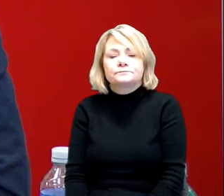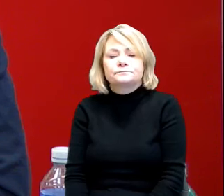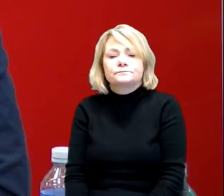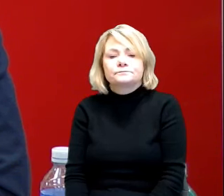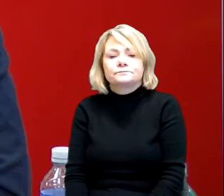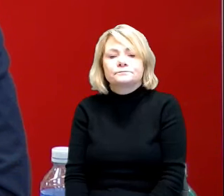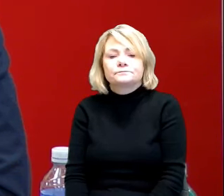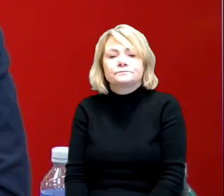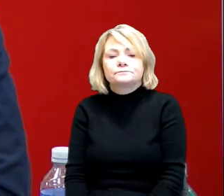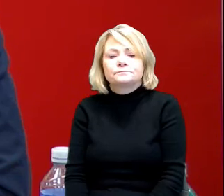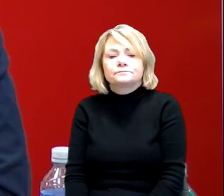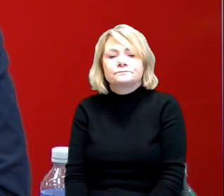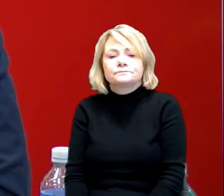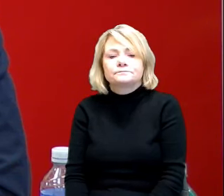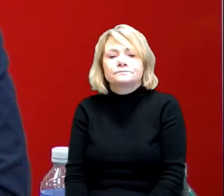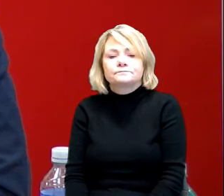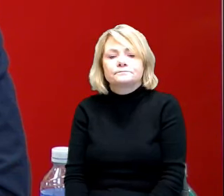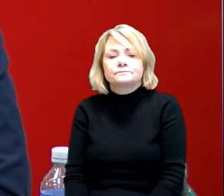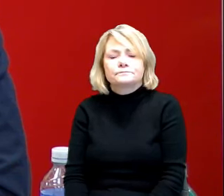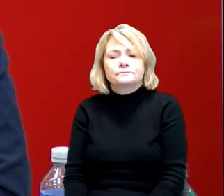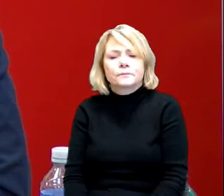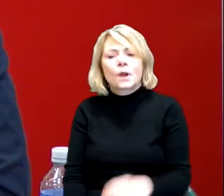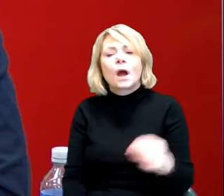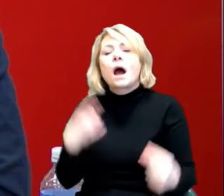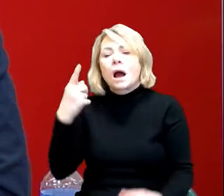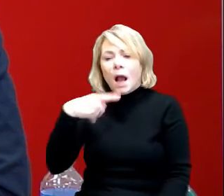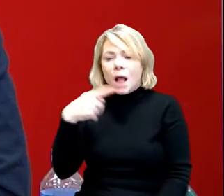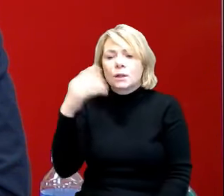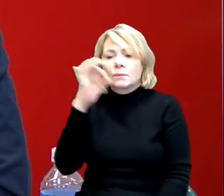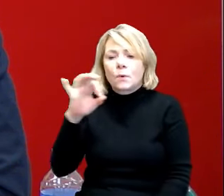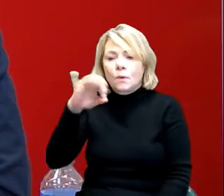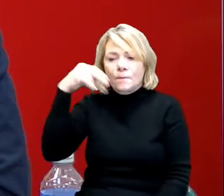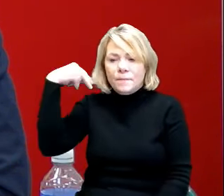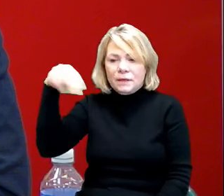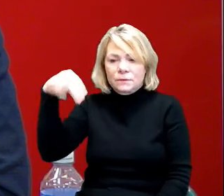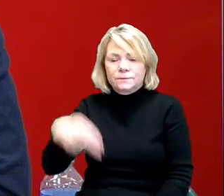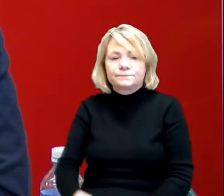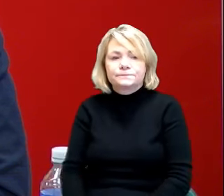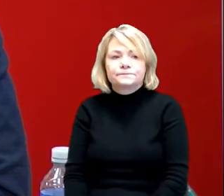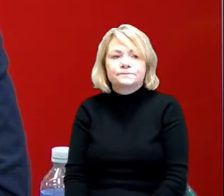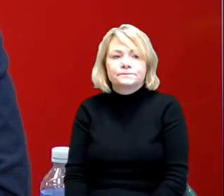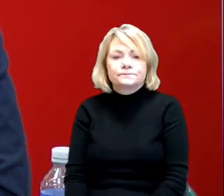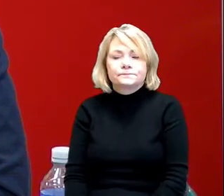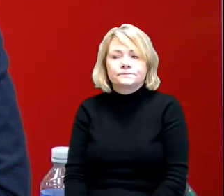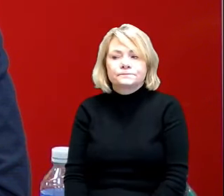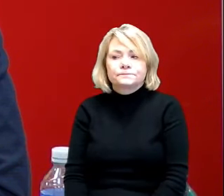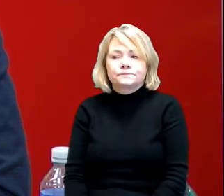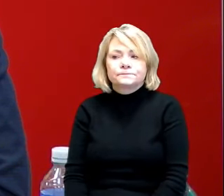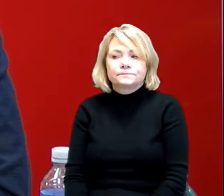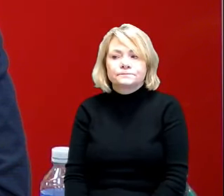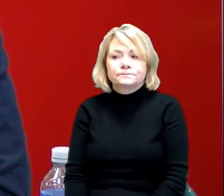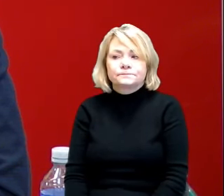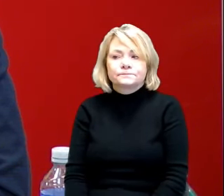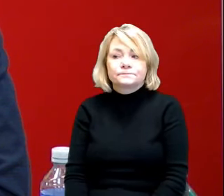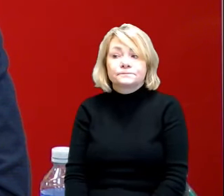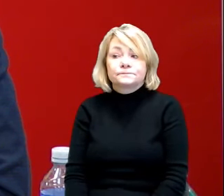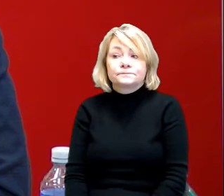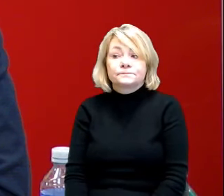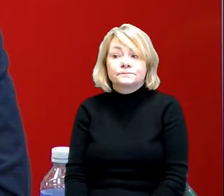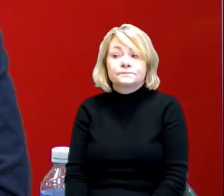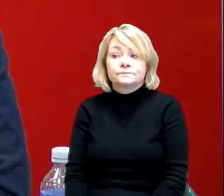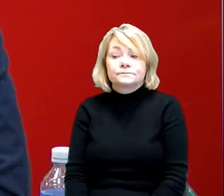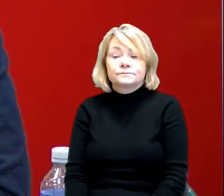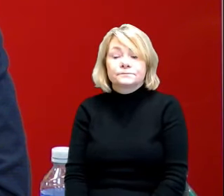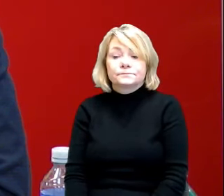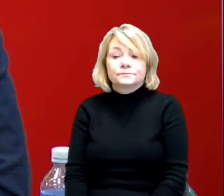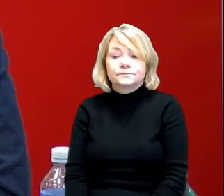dėl pertraukos tik dėl pertraukos kalba vyksta apsispręsk taip otvarkė